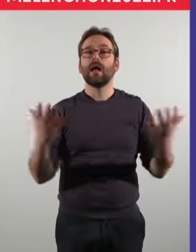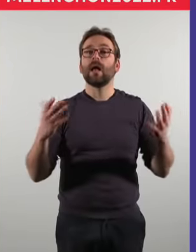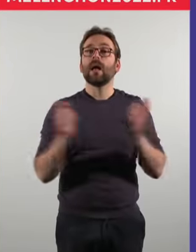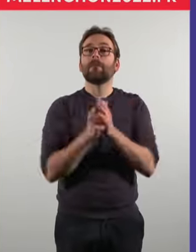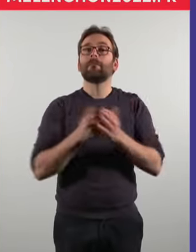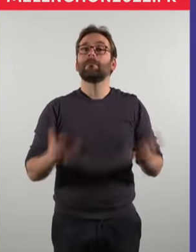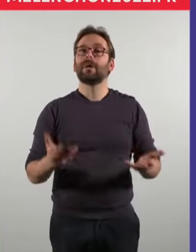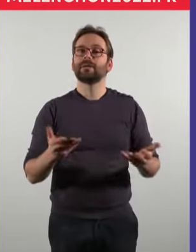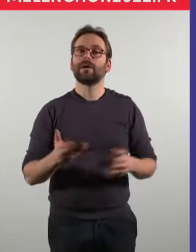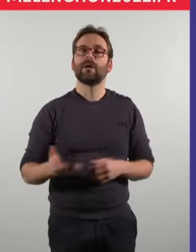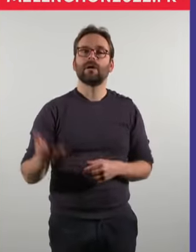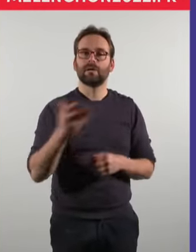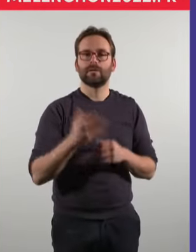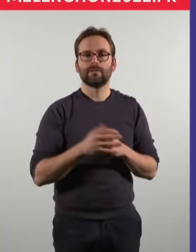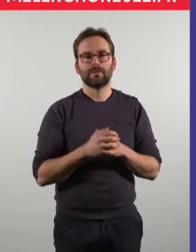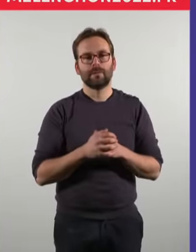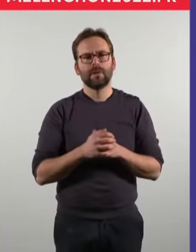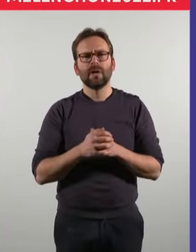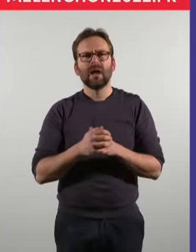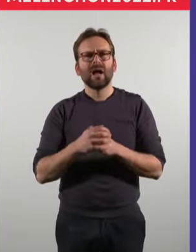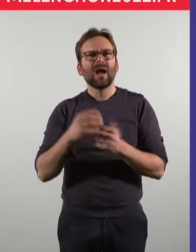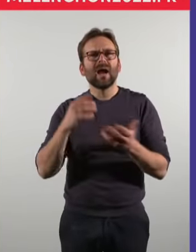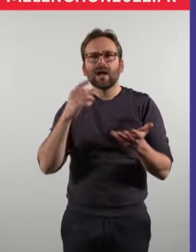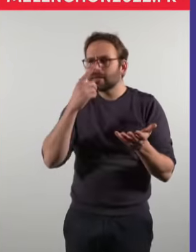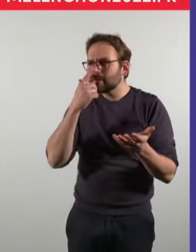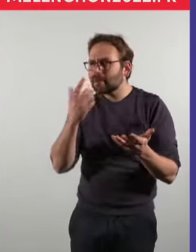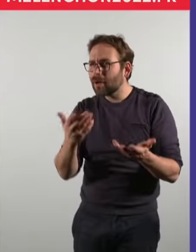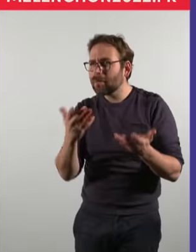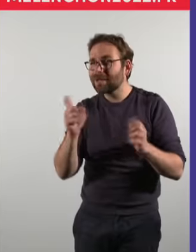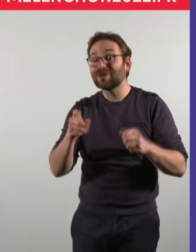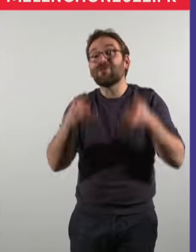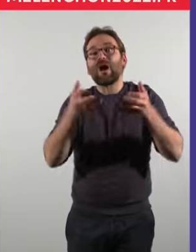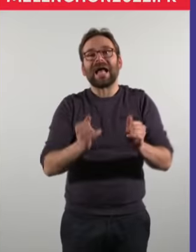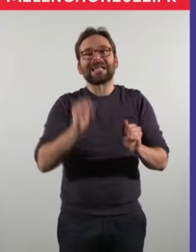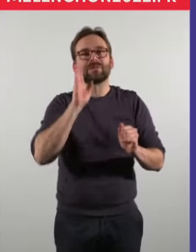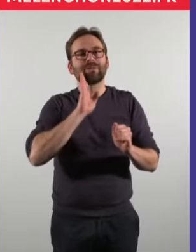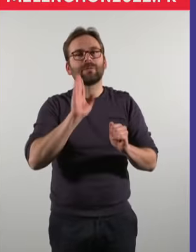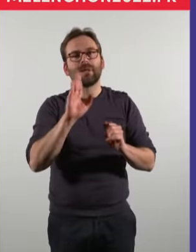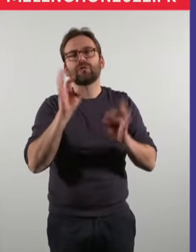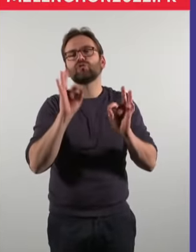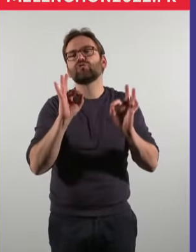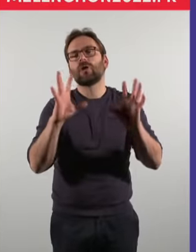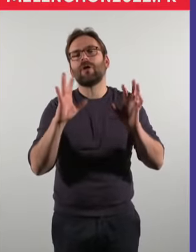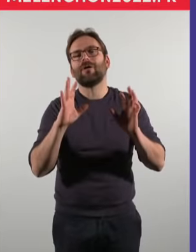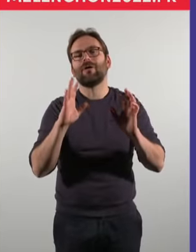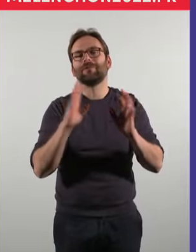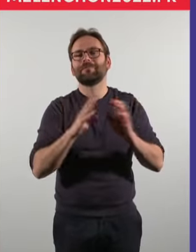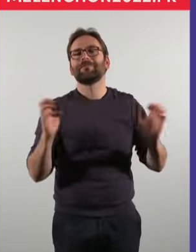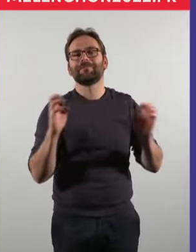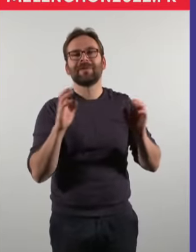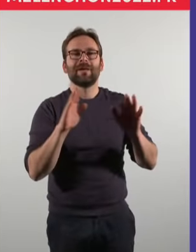présent. Alors, on me dit que maintenant, il faut quand même se rasseoir juste le temps du meeting.